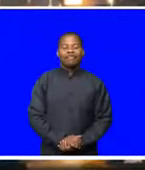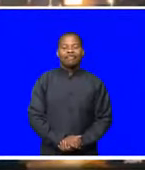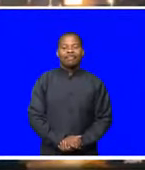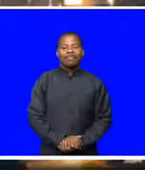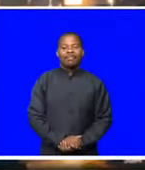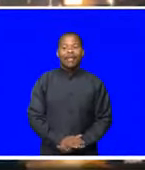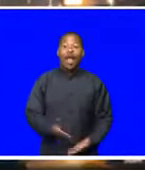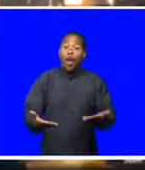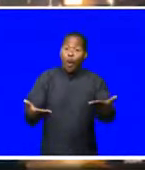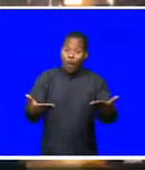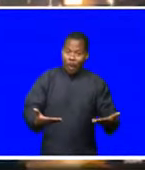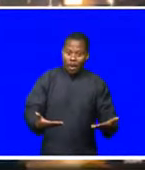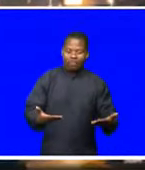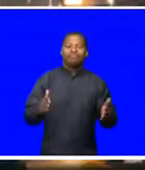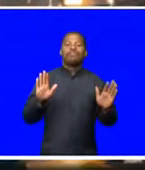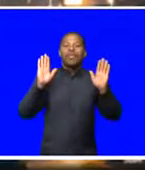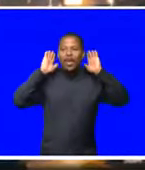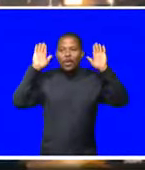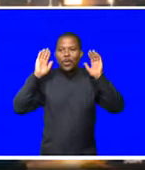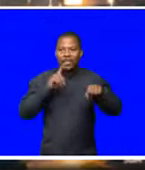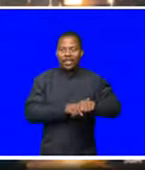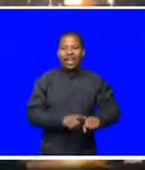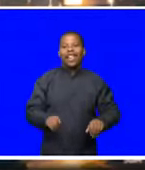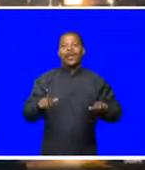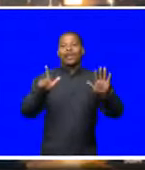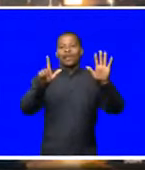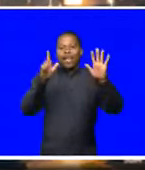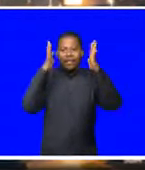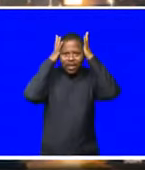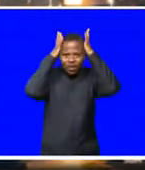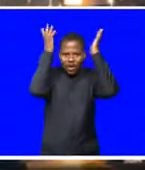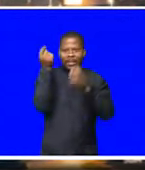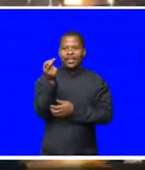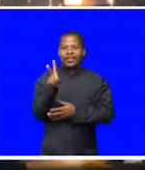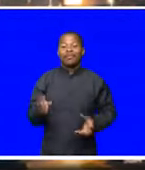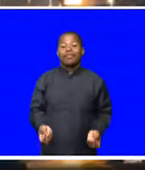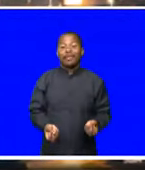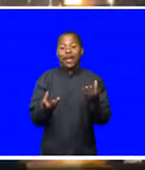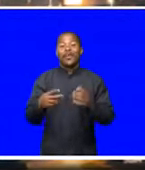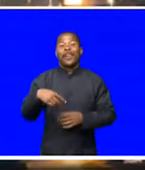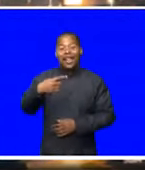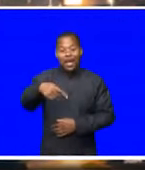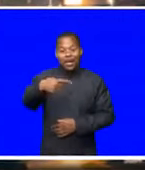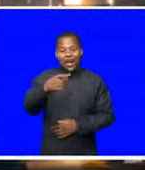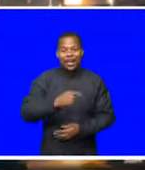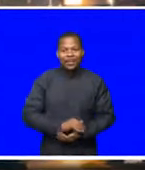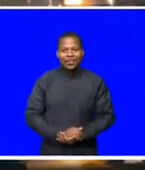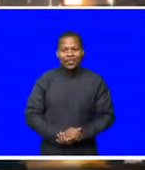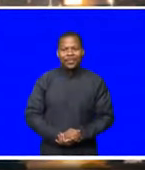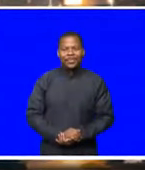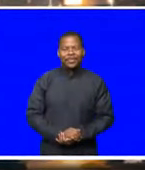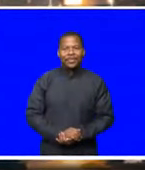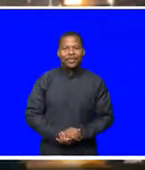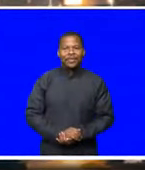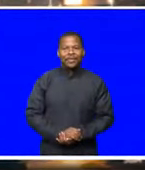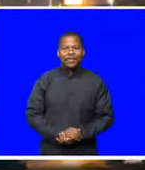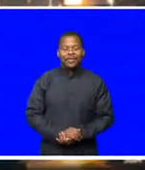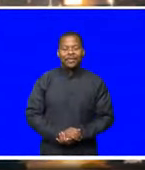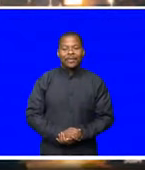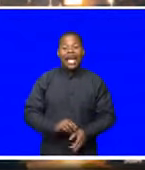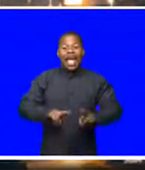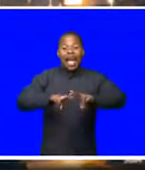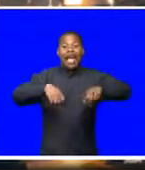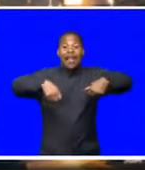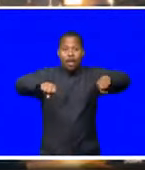Salobukela wona umsakado wakho uthi thwambulo hamba phambili Eswatini TV suka samaswana nasanza ukuzivela siyakwemukela leTindzaba hatensimbi yesikhombe samfula